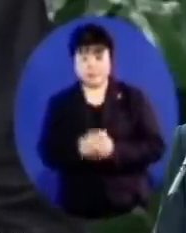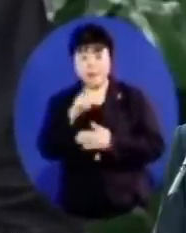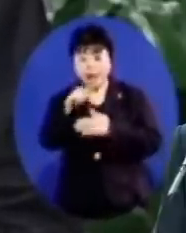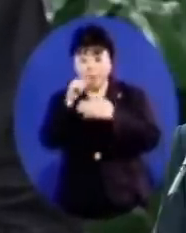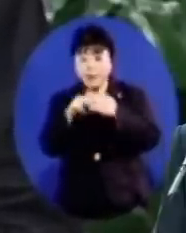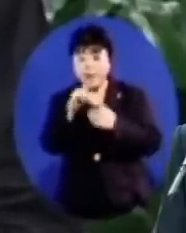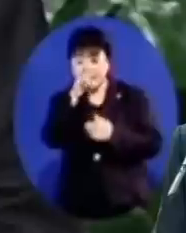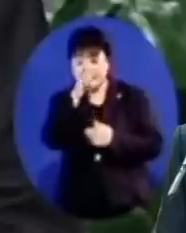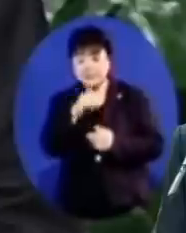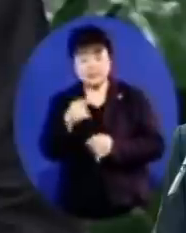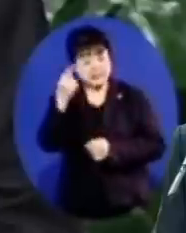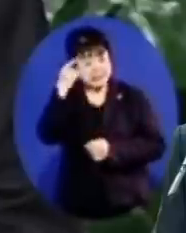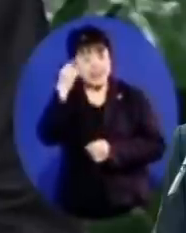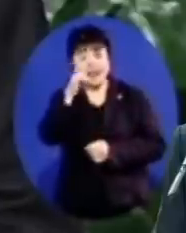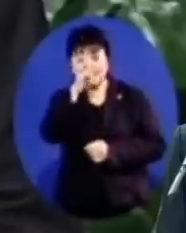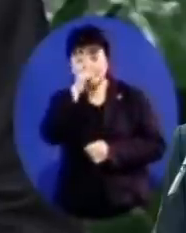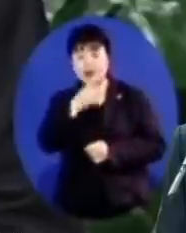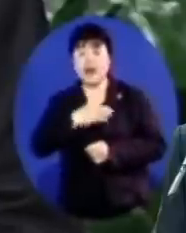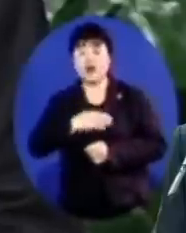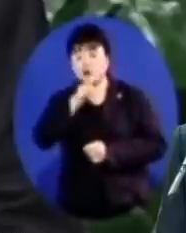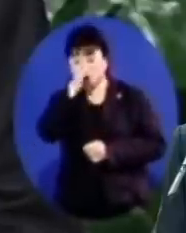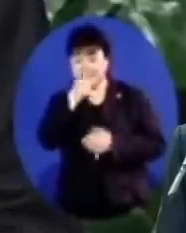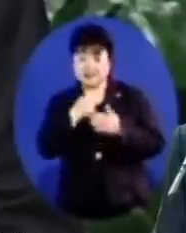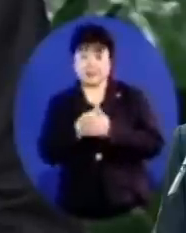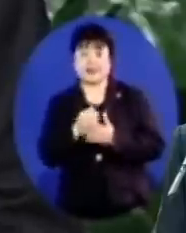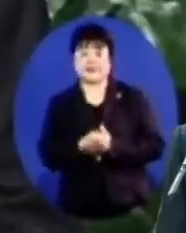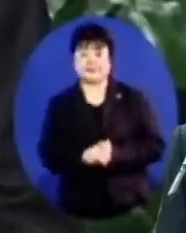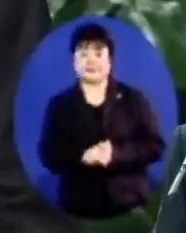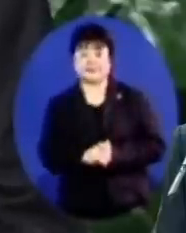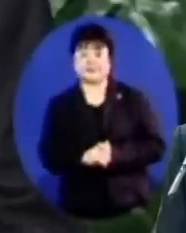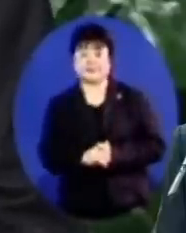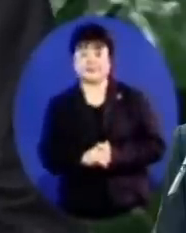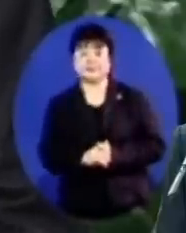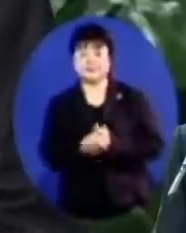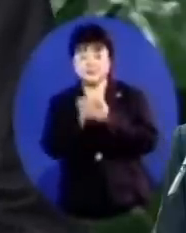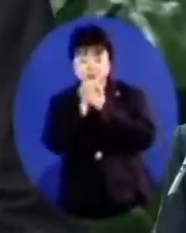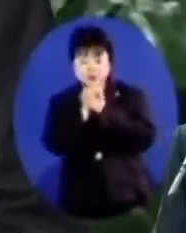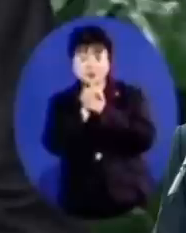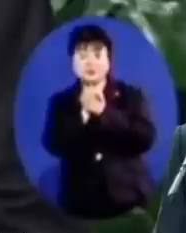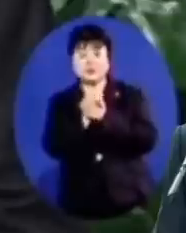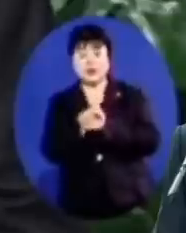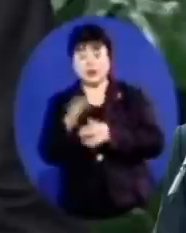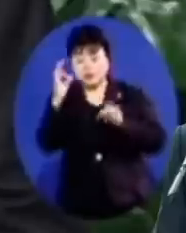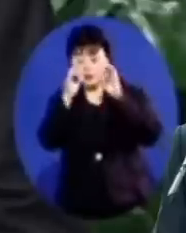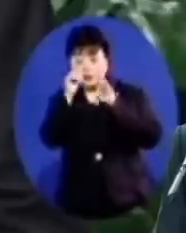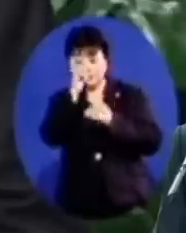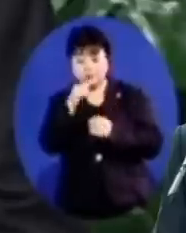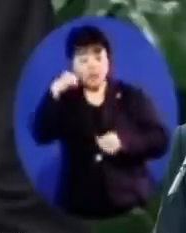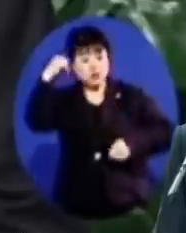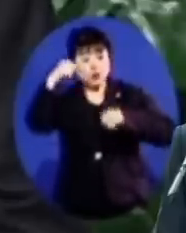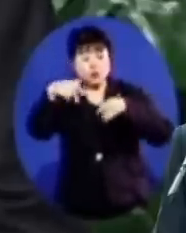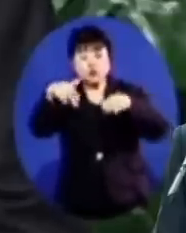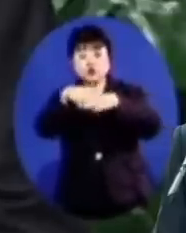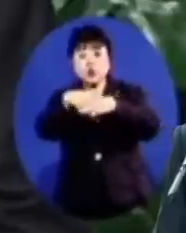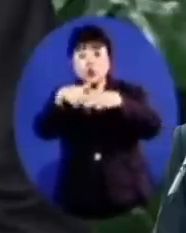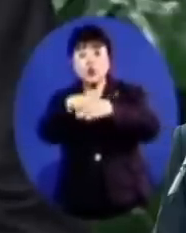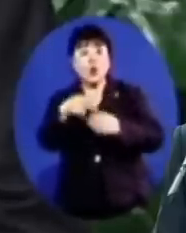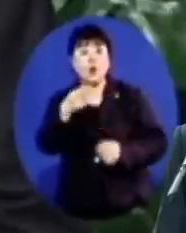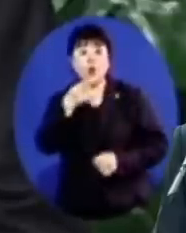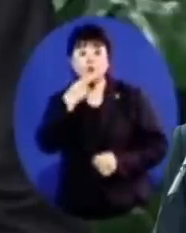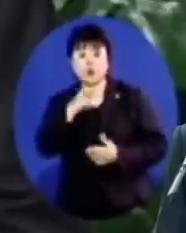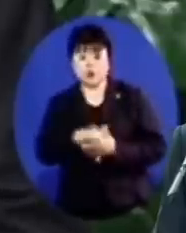마음속에 잠재의식적으로 알고 있으므로 종교를 가지게 되는 것입니다. 동물들은 종교를 가지고 있지